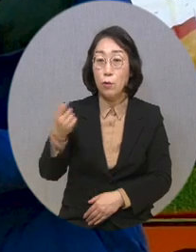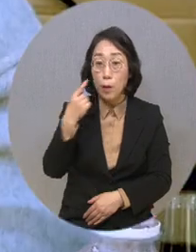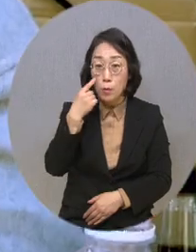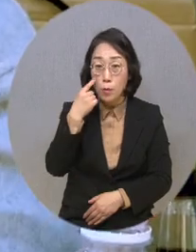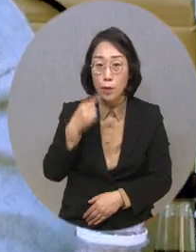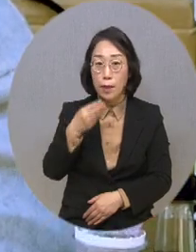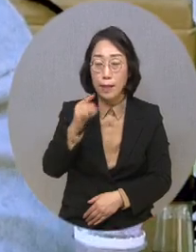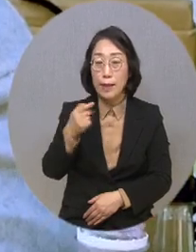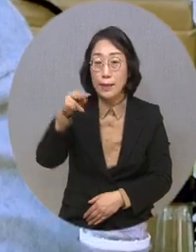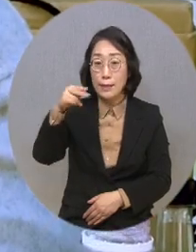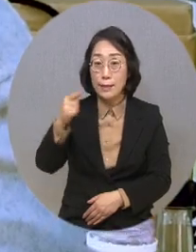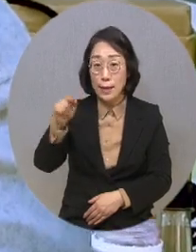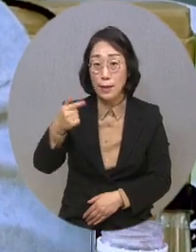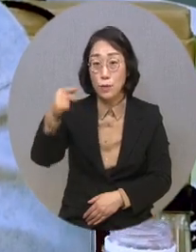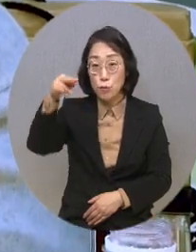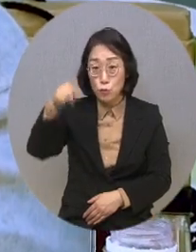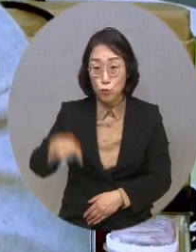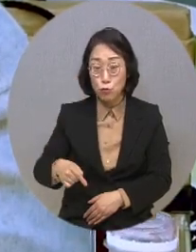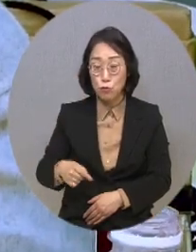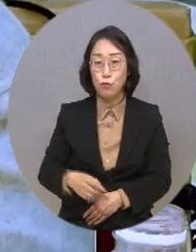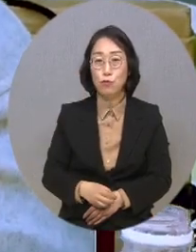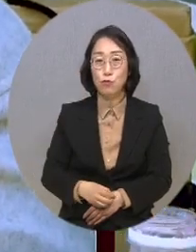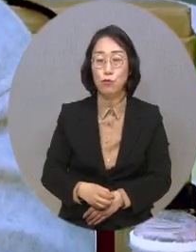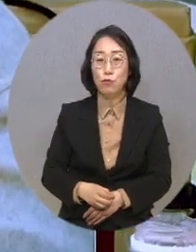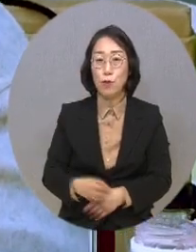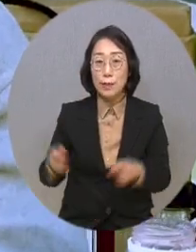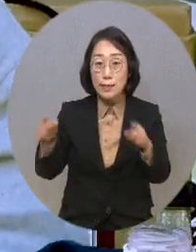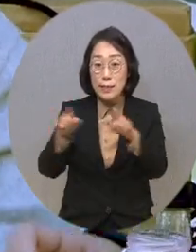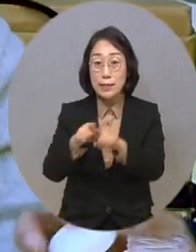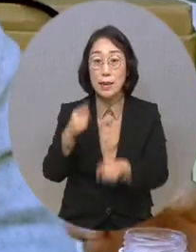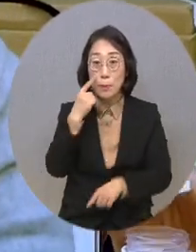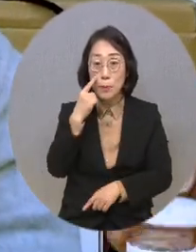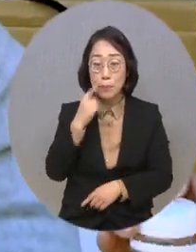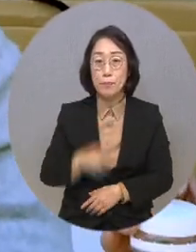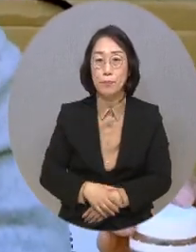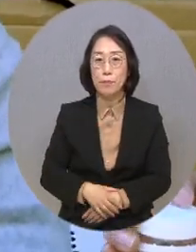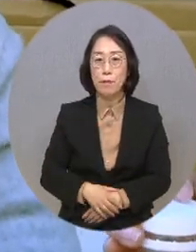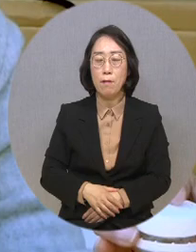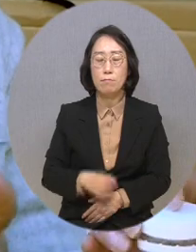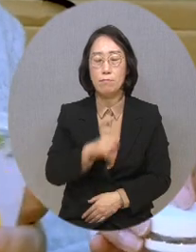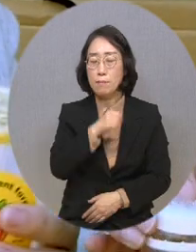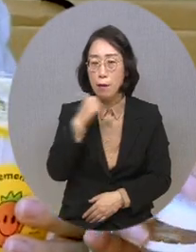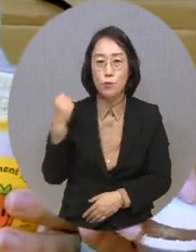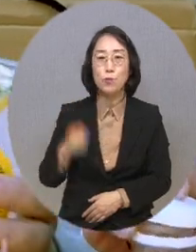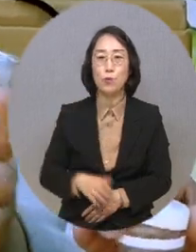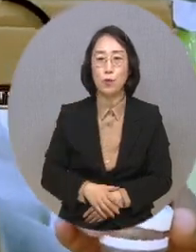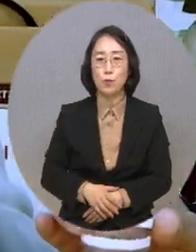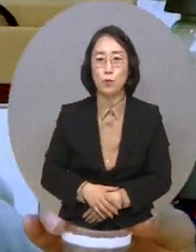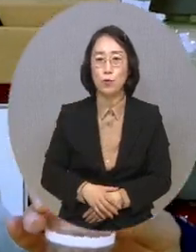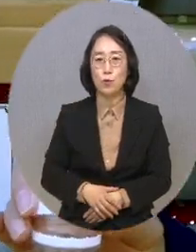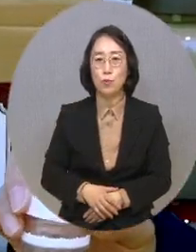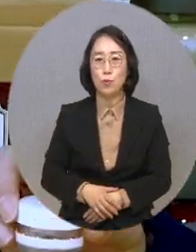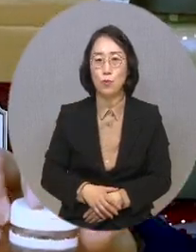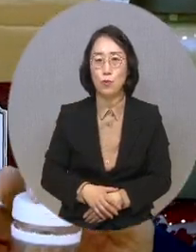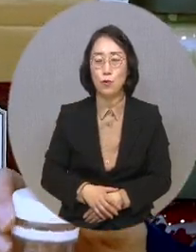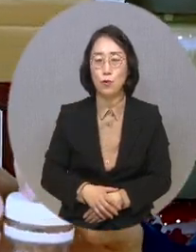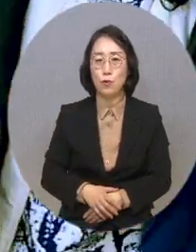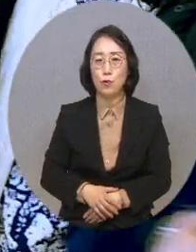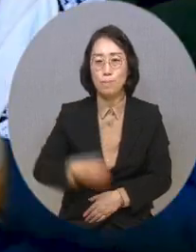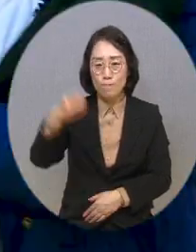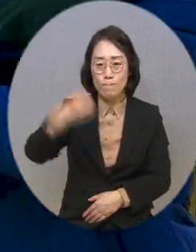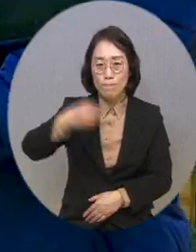탄산수. 와 이거 왜 이래? 이게 색깔이 빨가지도 않는데. 네네. 와, 엄청 많이 들어가거든요. 얘도 또 똑같이